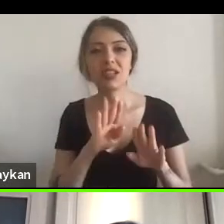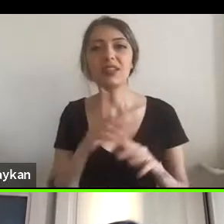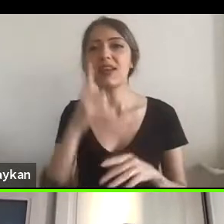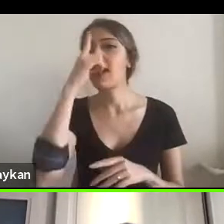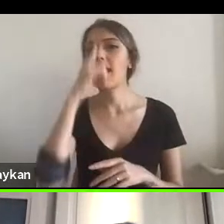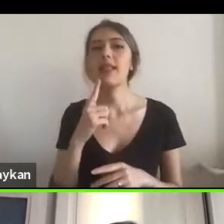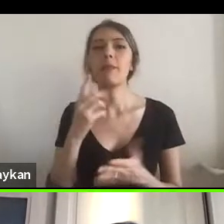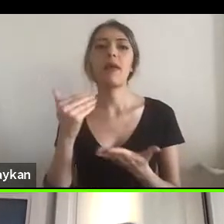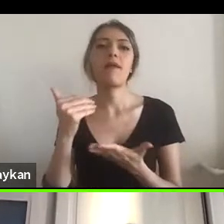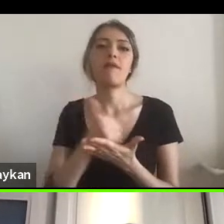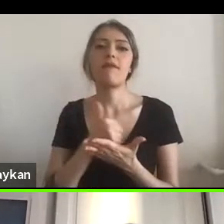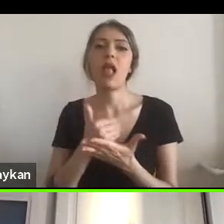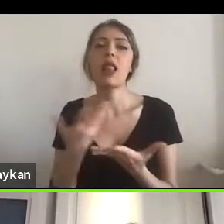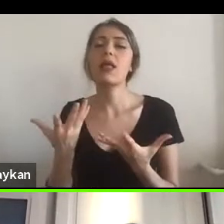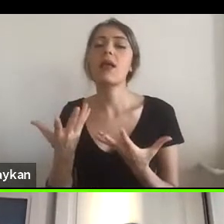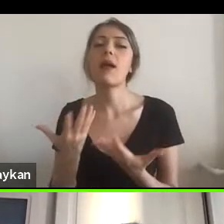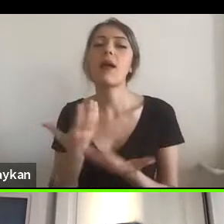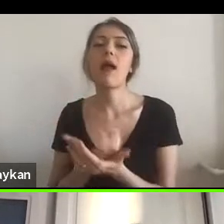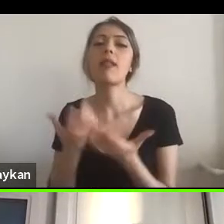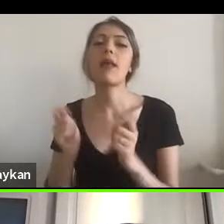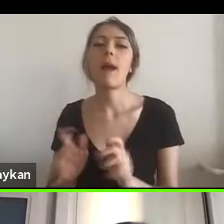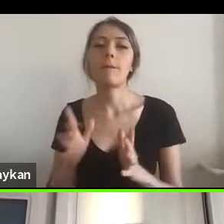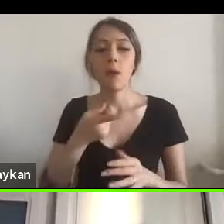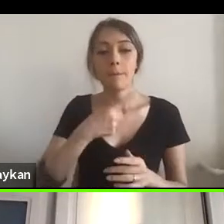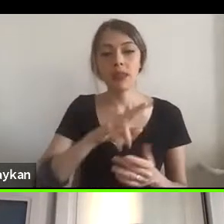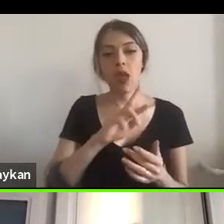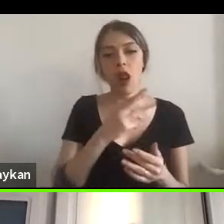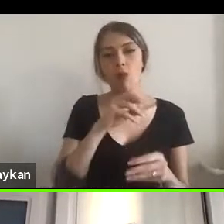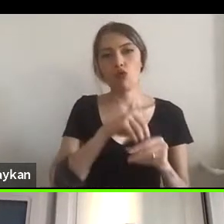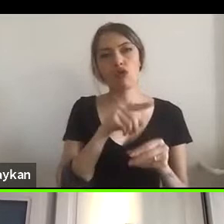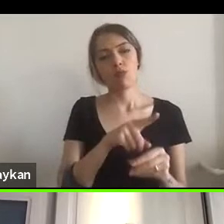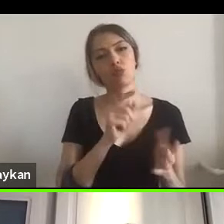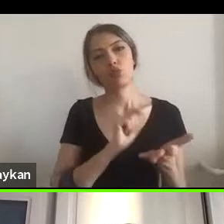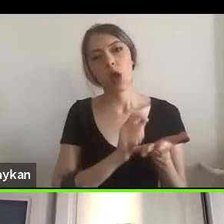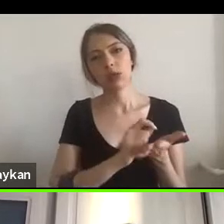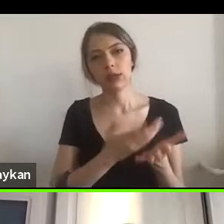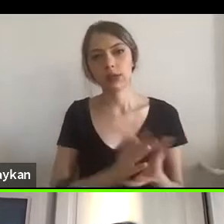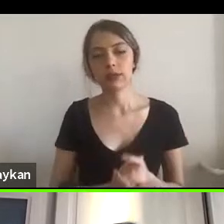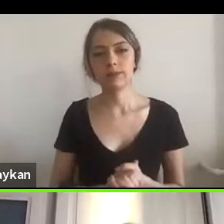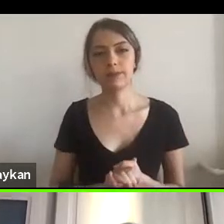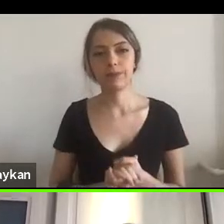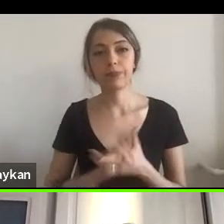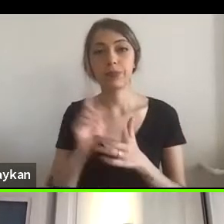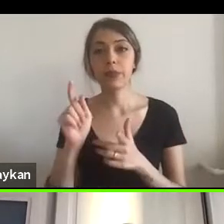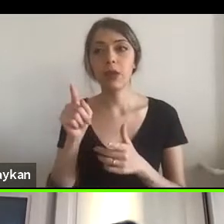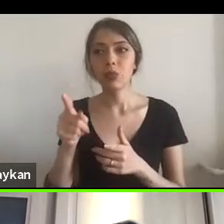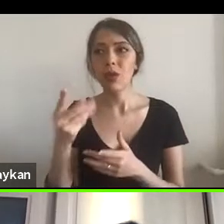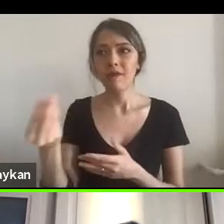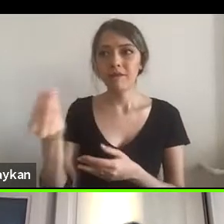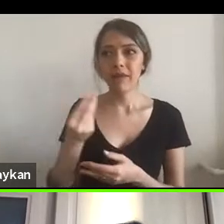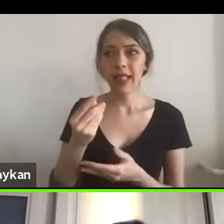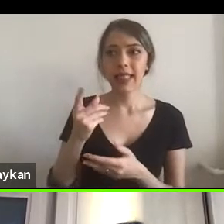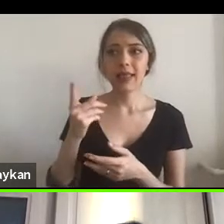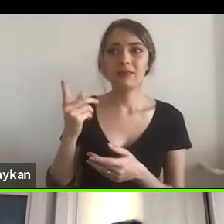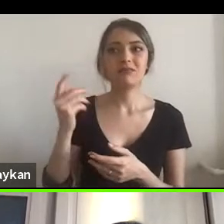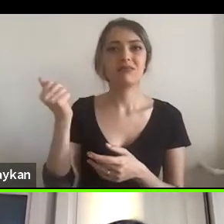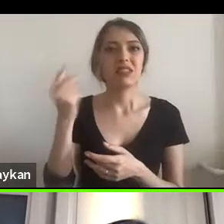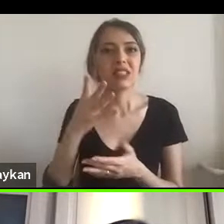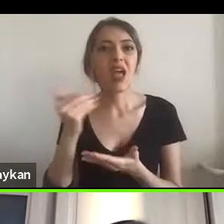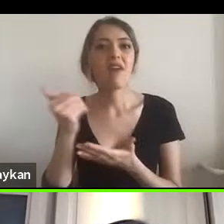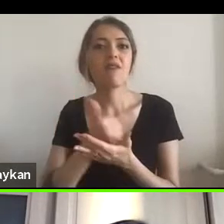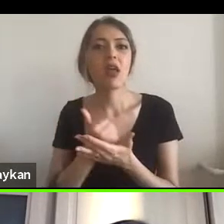bu eksiklik raporumuzda altını çizdiğimiz durumlardan bir tanesi. Kullanılan rakamlar yerel ve ulusal basına